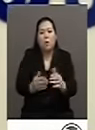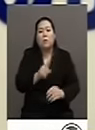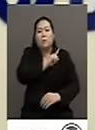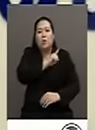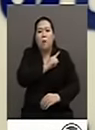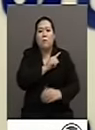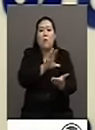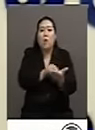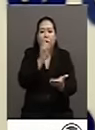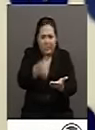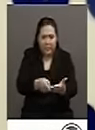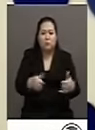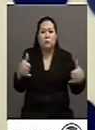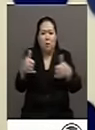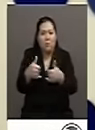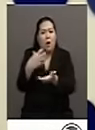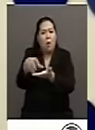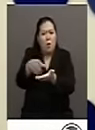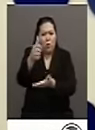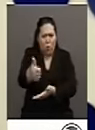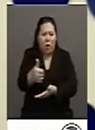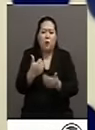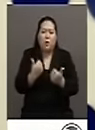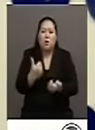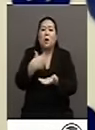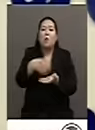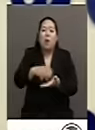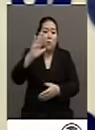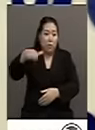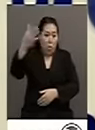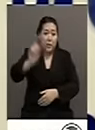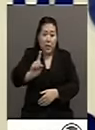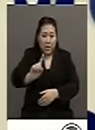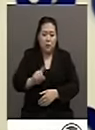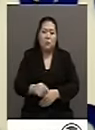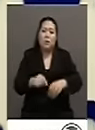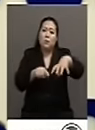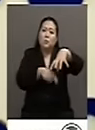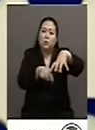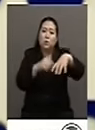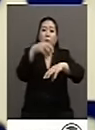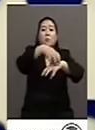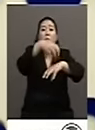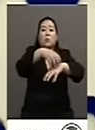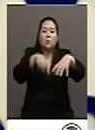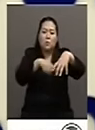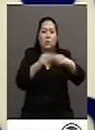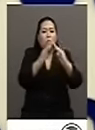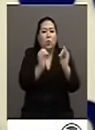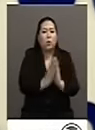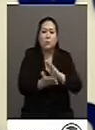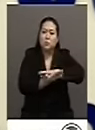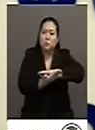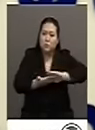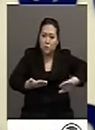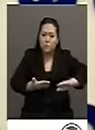านั้นที่ผมได้เรียนหนังสือมวลชนว่าตอนนี้สิ่งที่สำคัญที่สุดก็คือทำให้บรรยากาศภายในวัดนั้นสงบเรียบร้อยแล้วก็ไม่ก่อเป็น